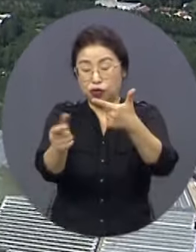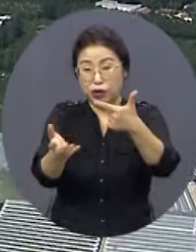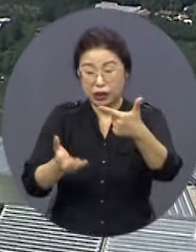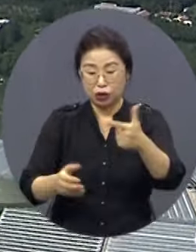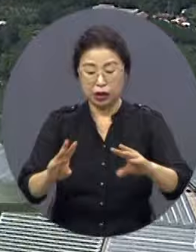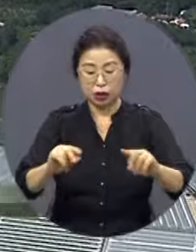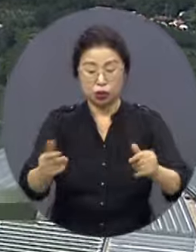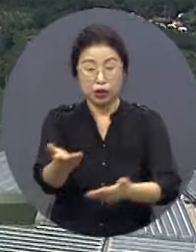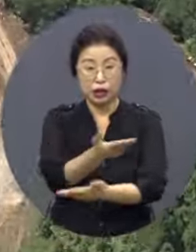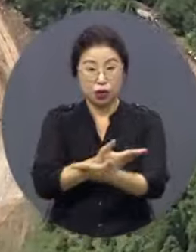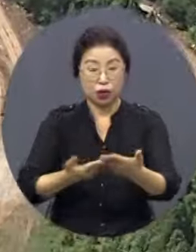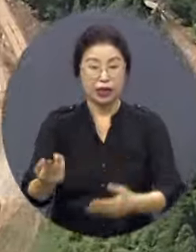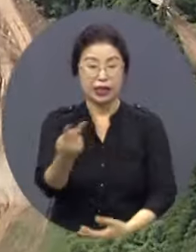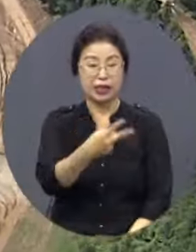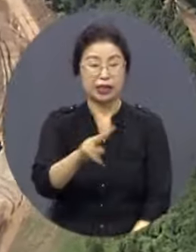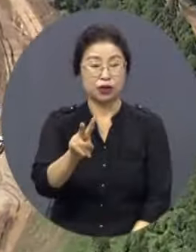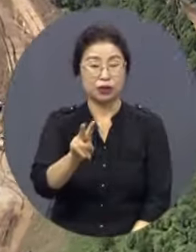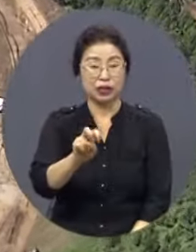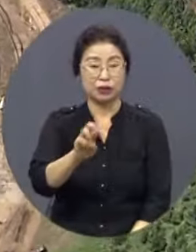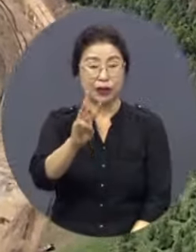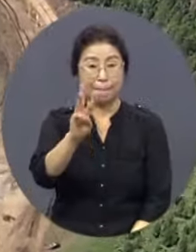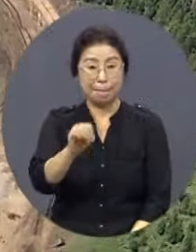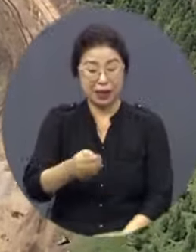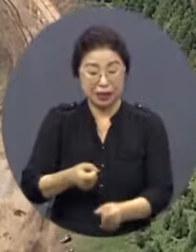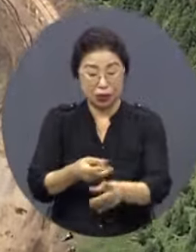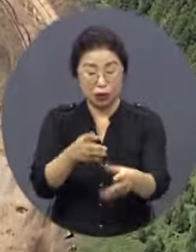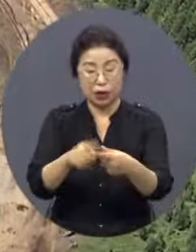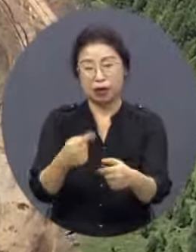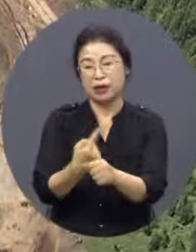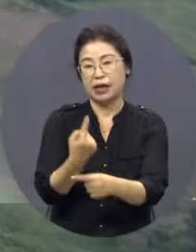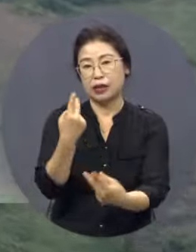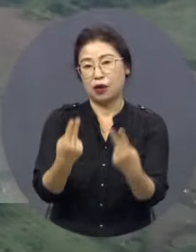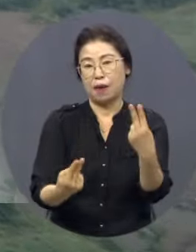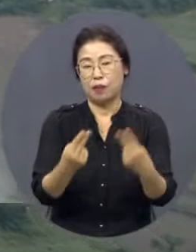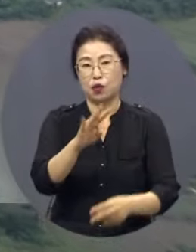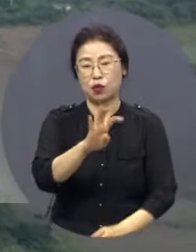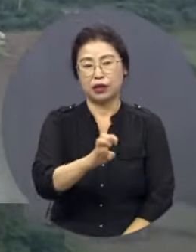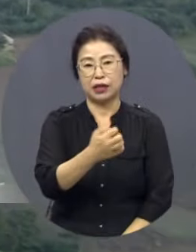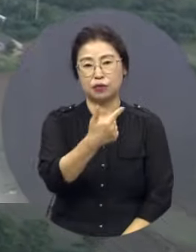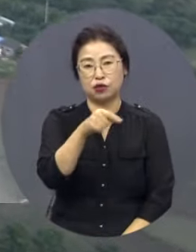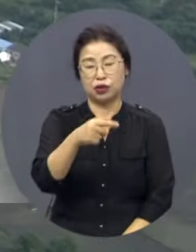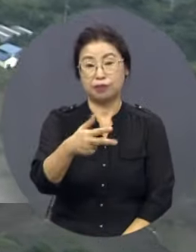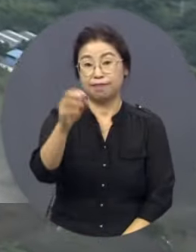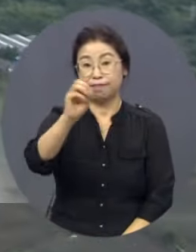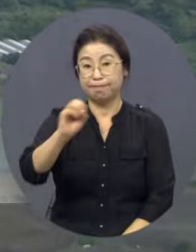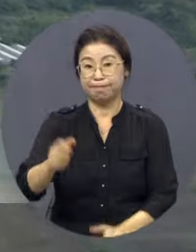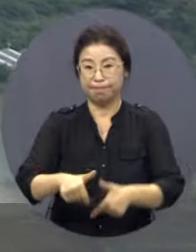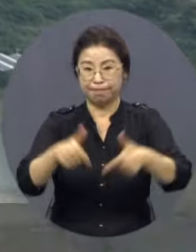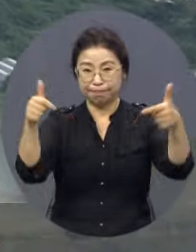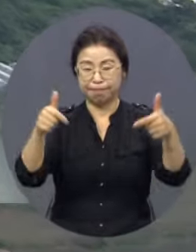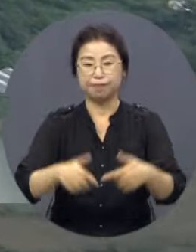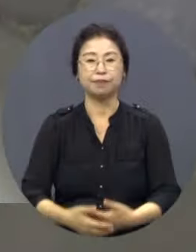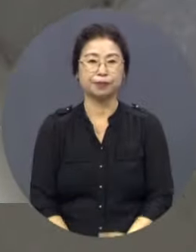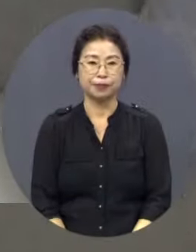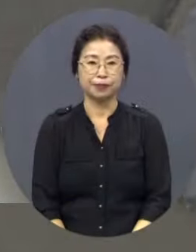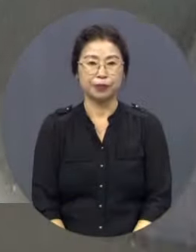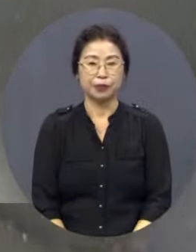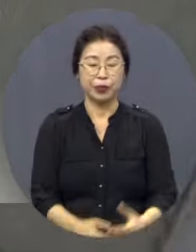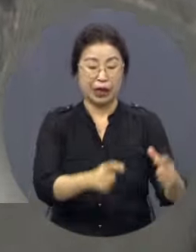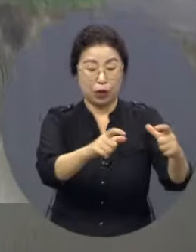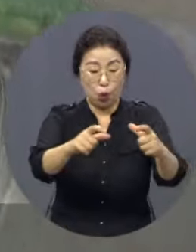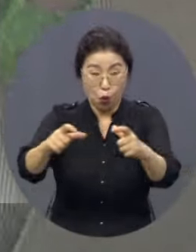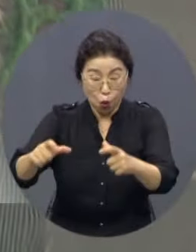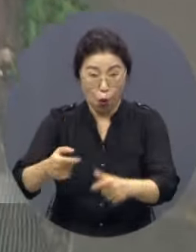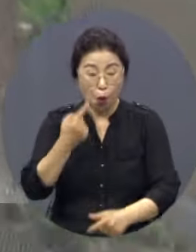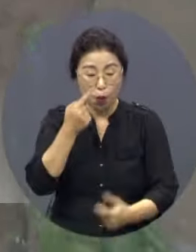토지 거래량은 2023만 제곱미터로 지난해보다 46.7% 증가했습니다.